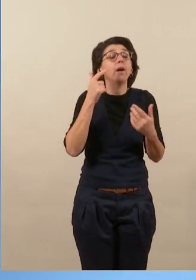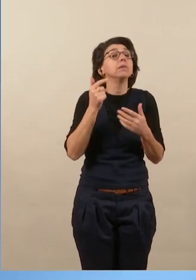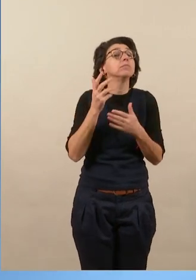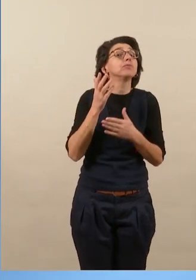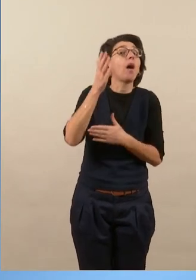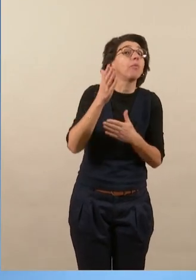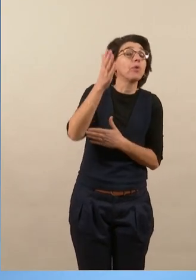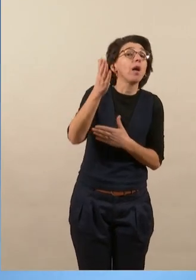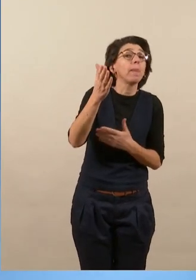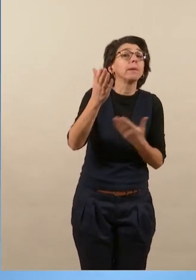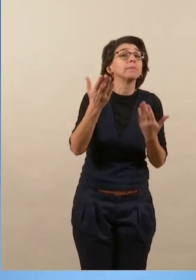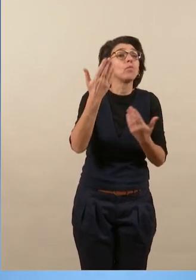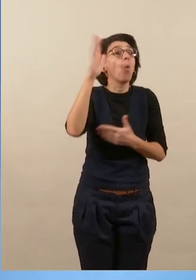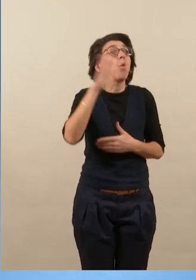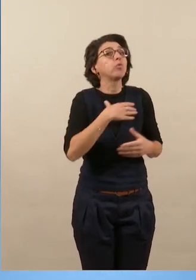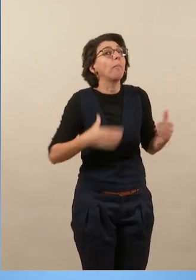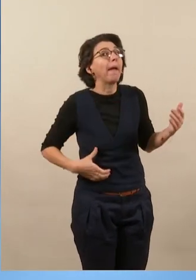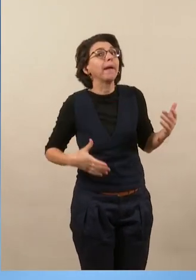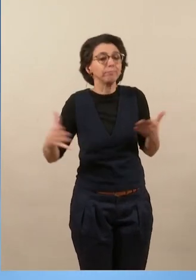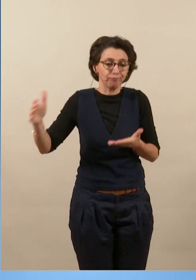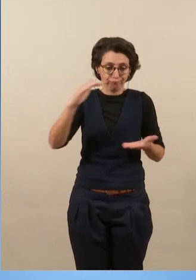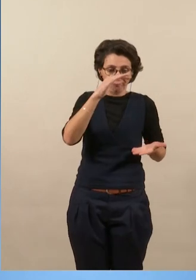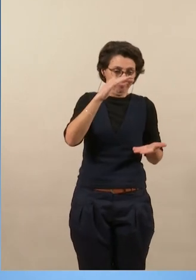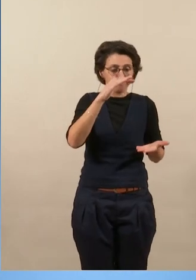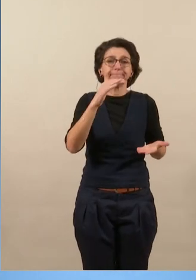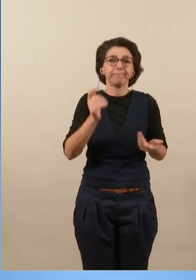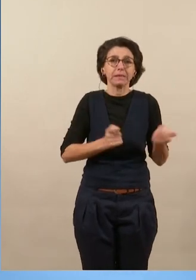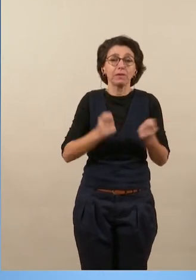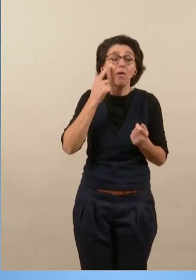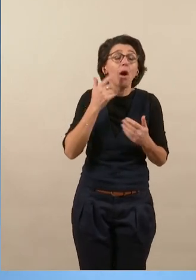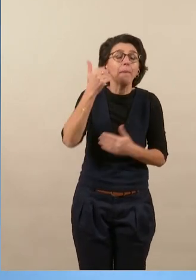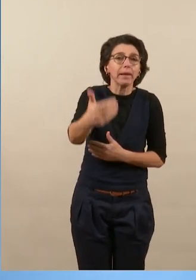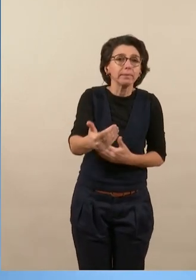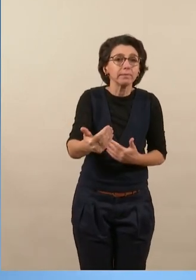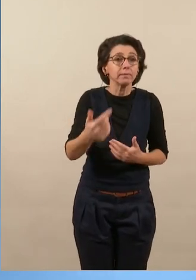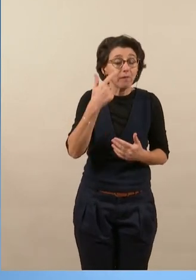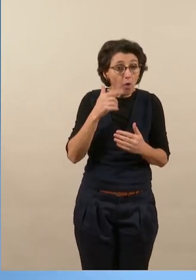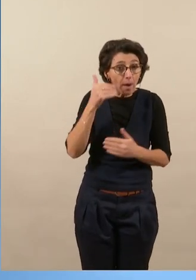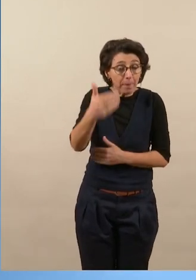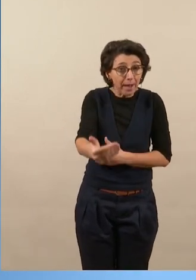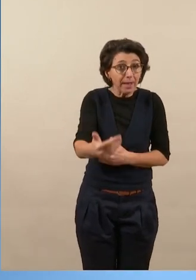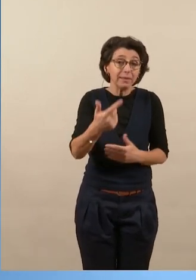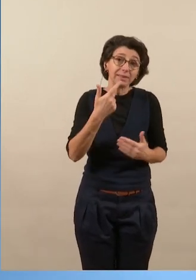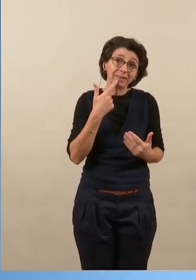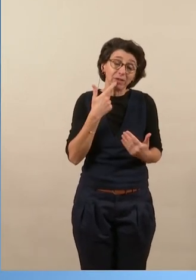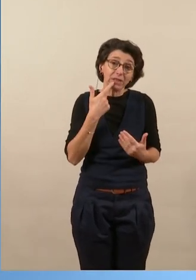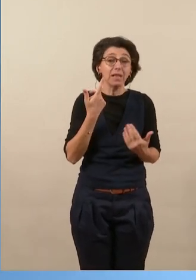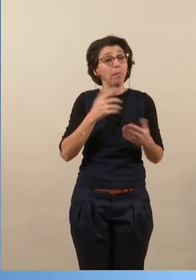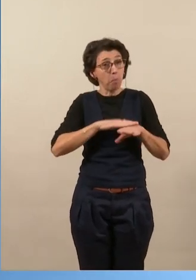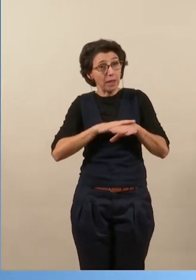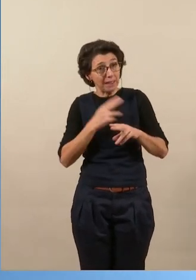quelques enfin quelconque on verra plus tard et le on verra plus tard ça s'appelle la politique après moi le